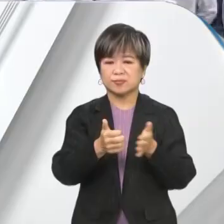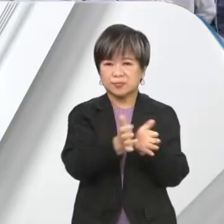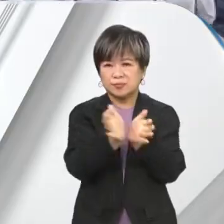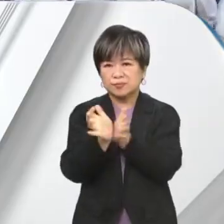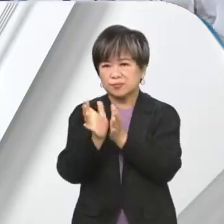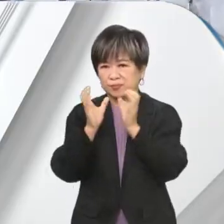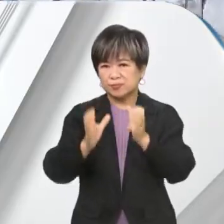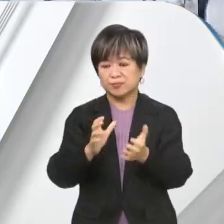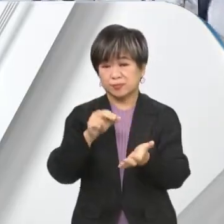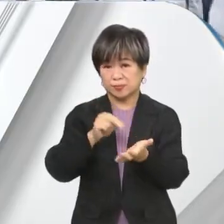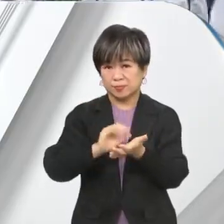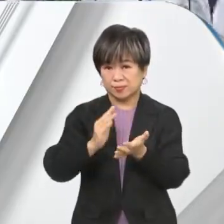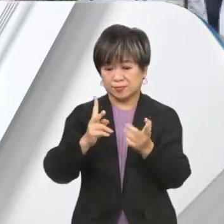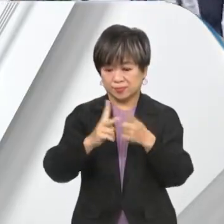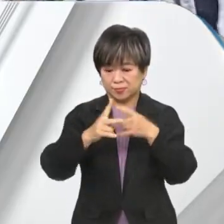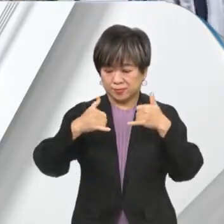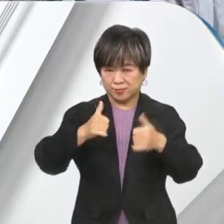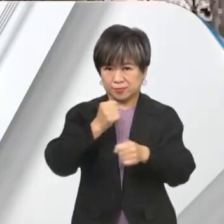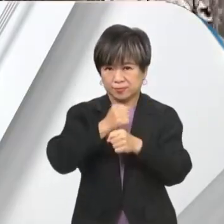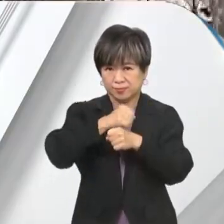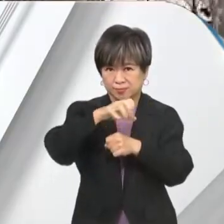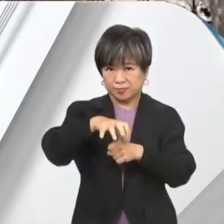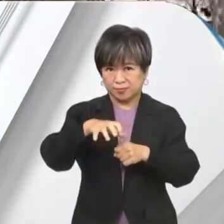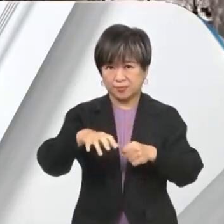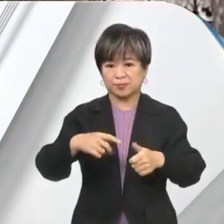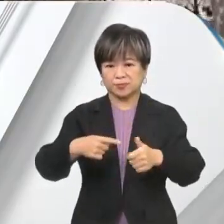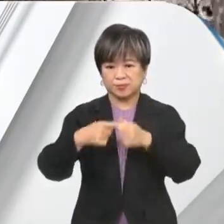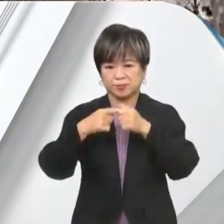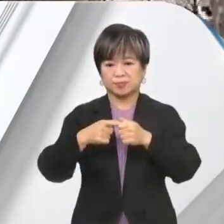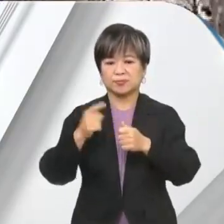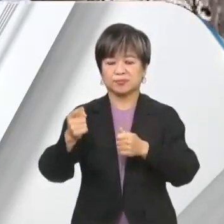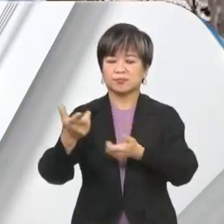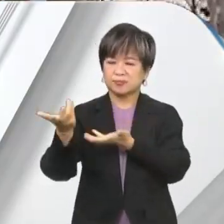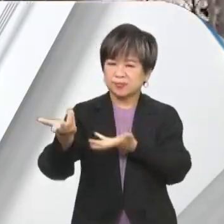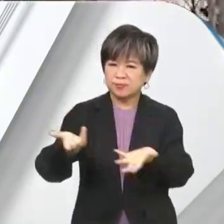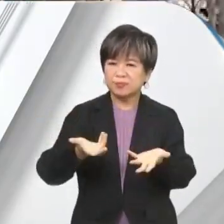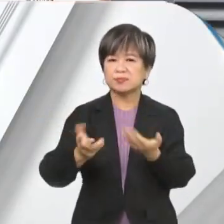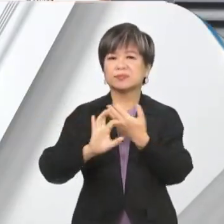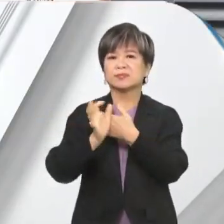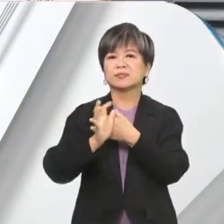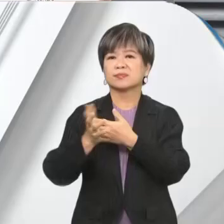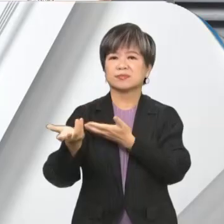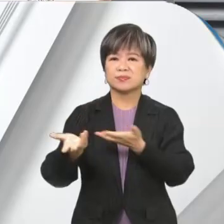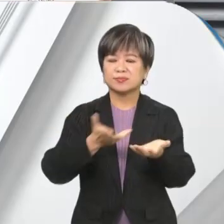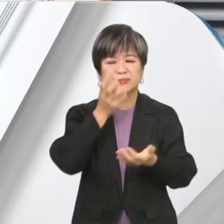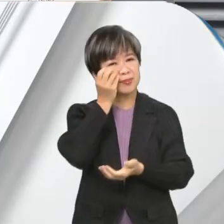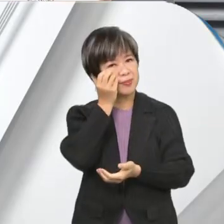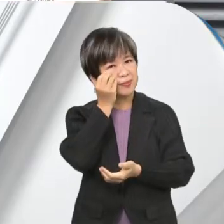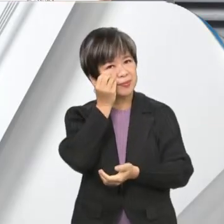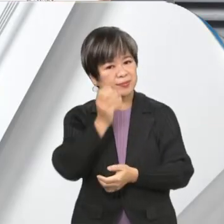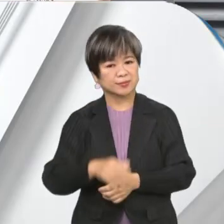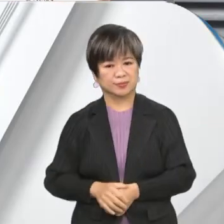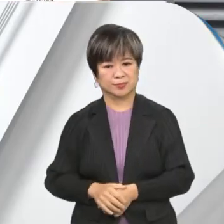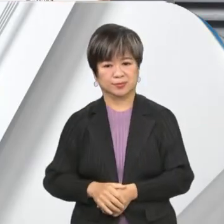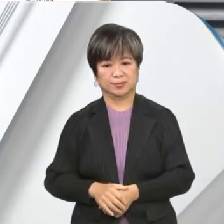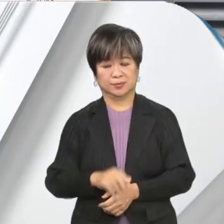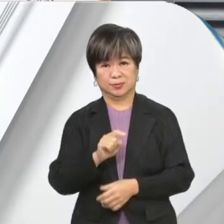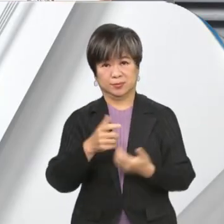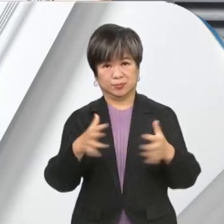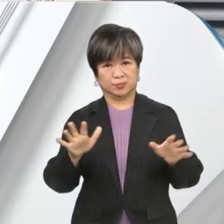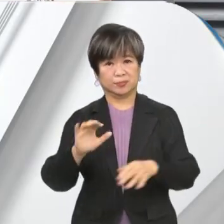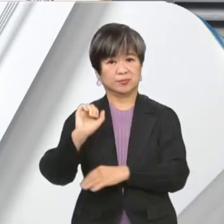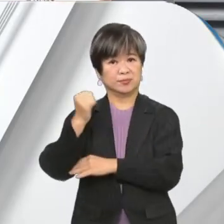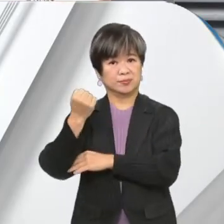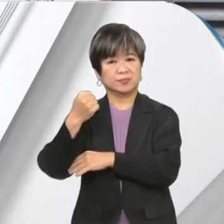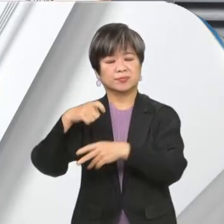种子石榴工作站过后，头一摆款待外国葡萄组织来参访。 在地安尼也当做种子石榴的义